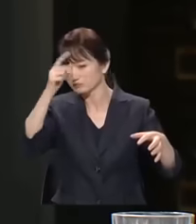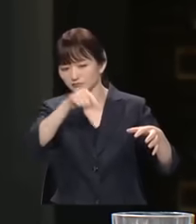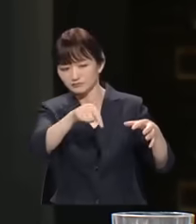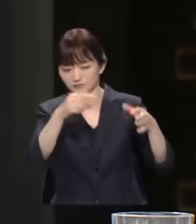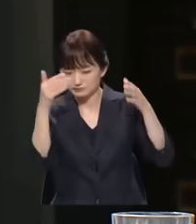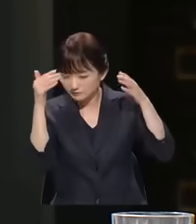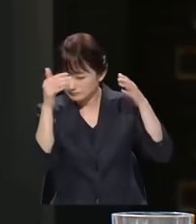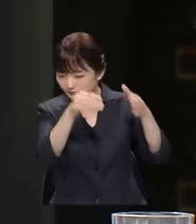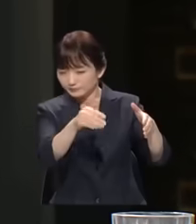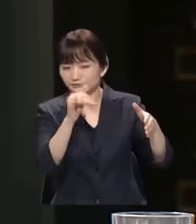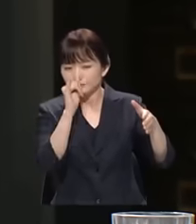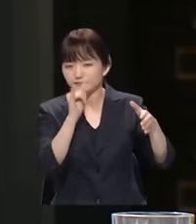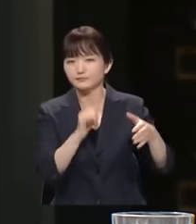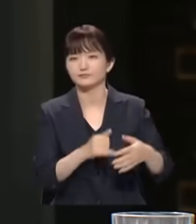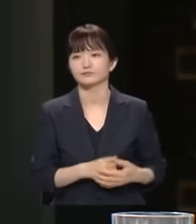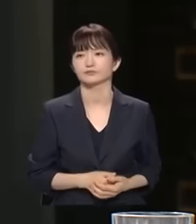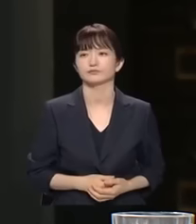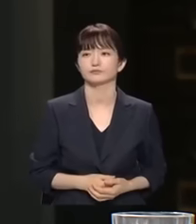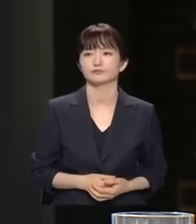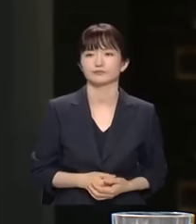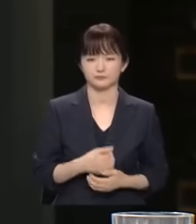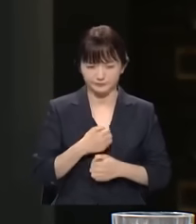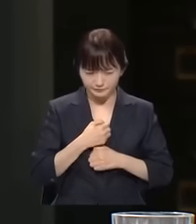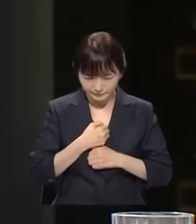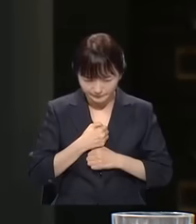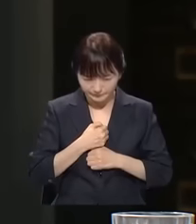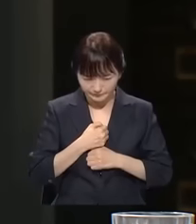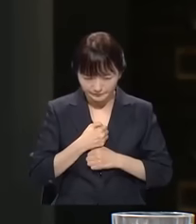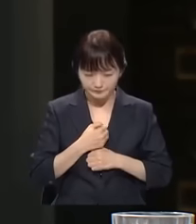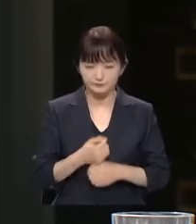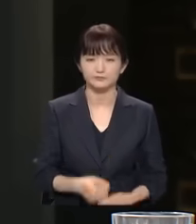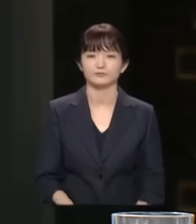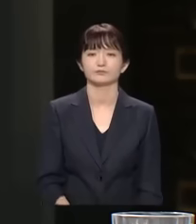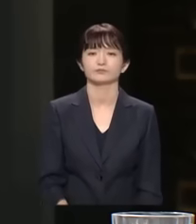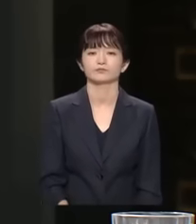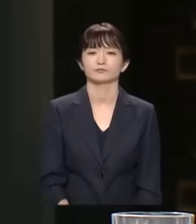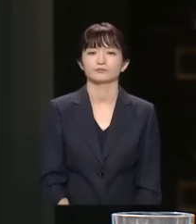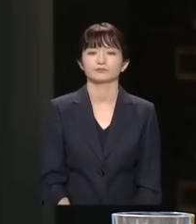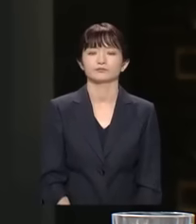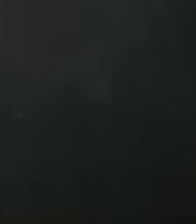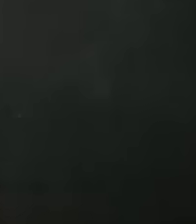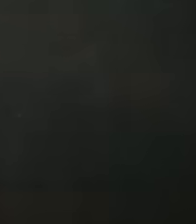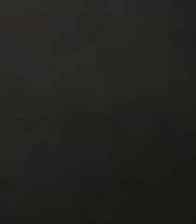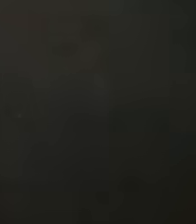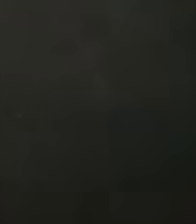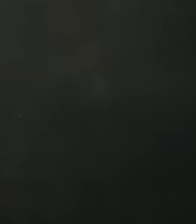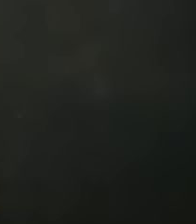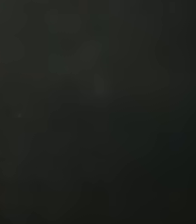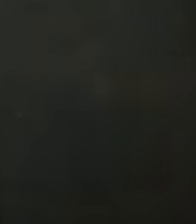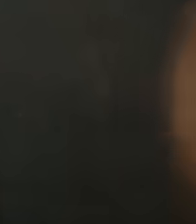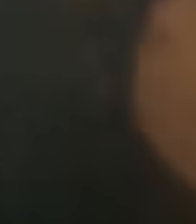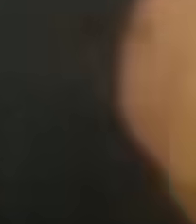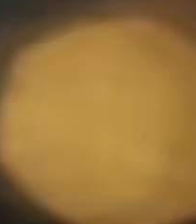주목하고 있을 겁니다 조심하셔야 될 거예요 자 두 번째 사건 정리하고요